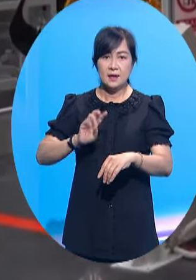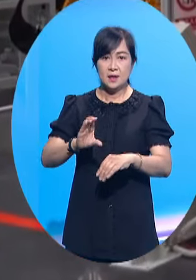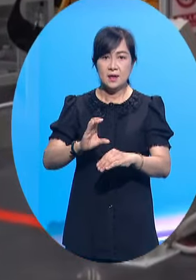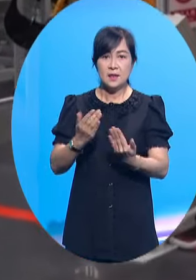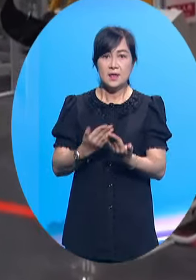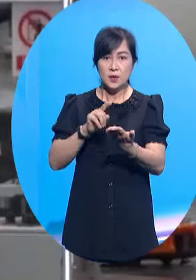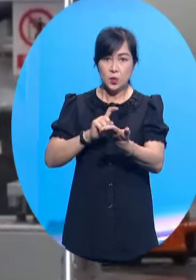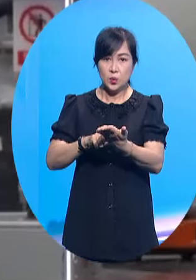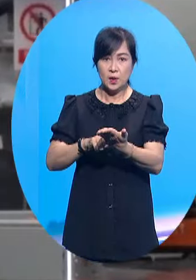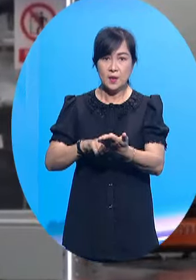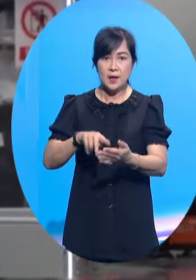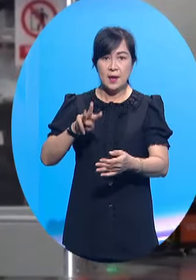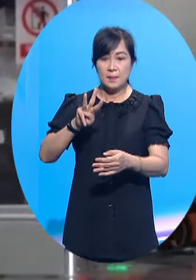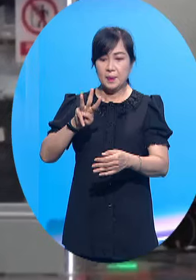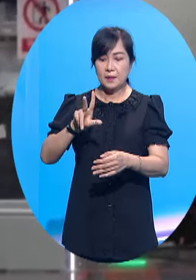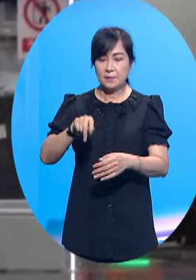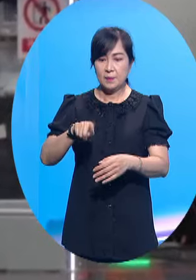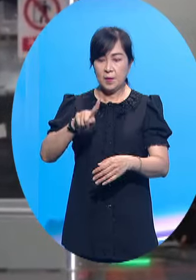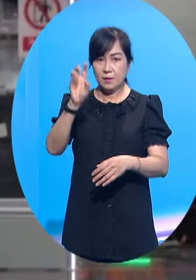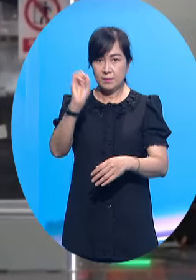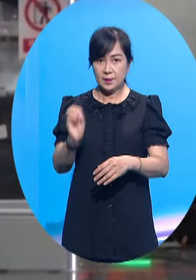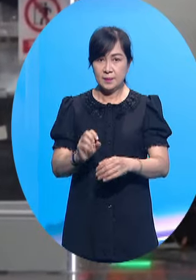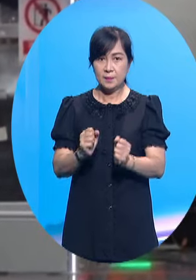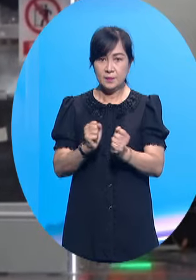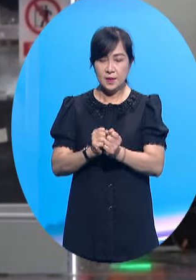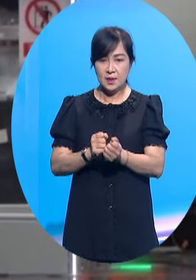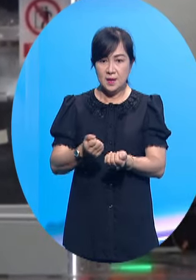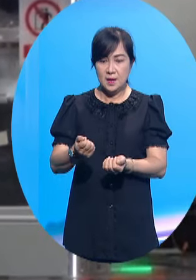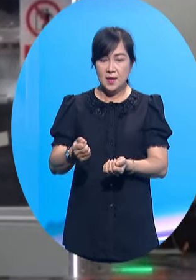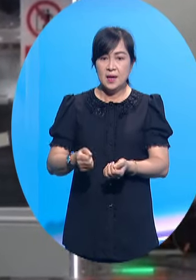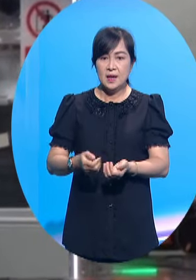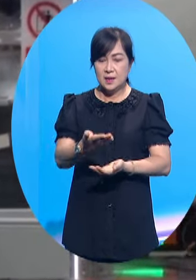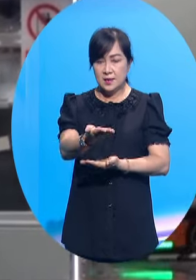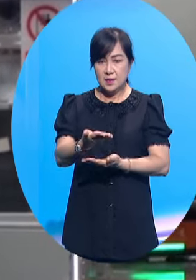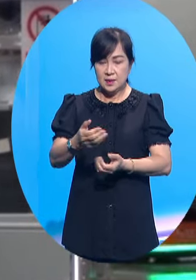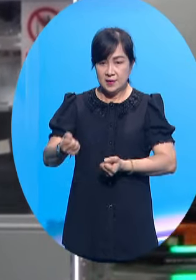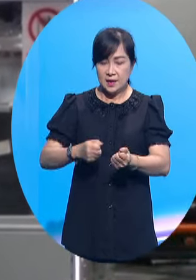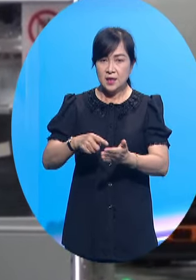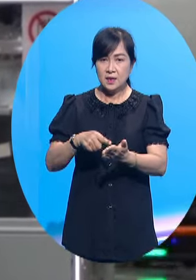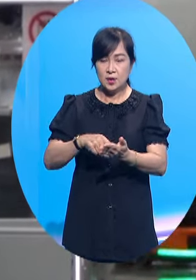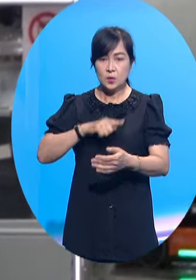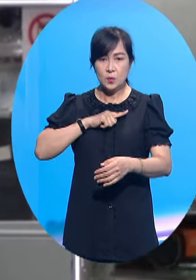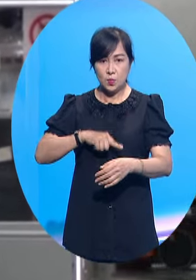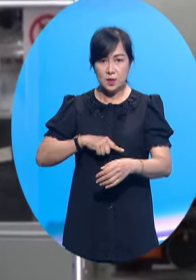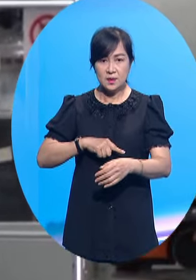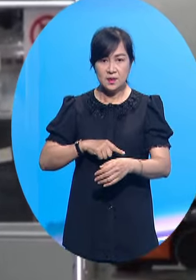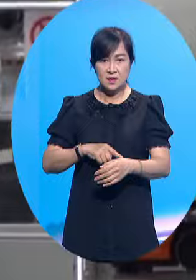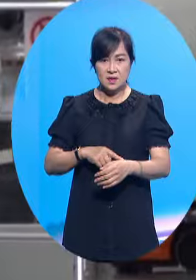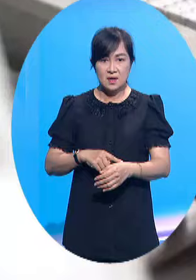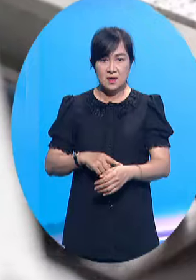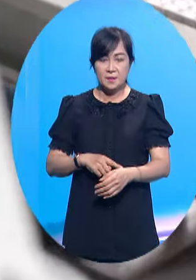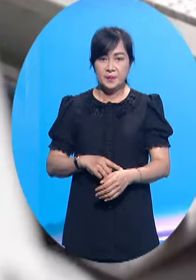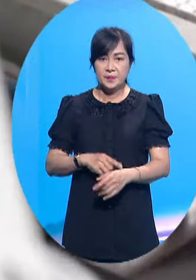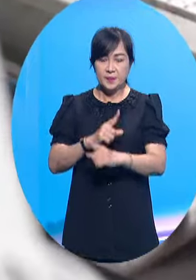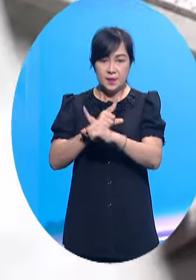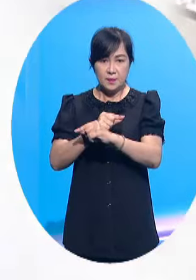dụng mức thuế tối đa lên tới 38,1% đối với xe điện nhập khẩu nguyên chiếc từ Trung Quốc. Bắc Kinh cảnh báo xích mích leo thang với